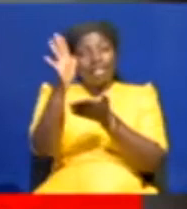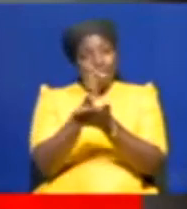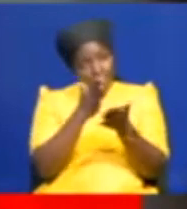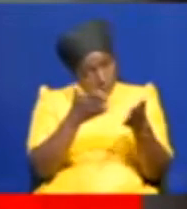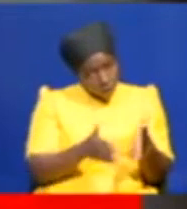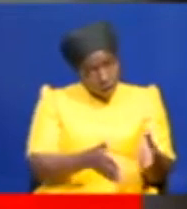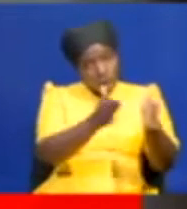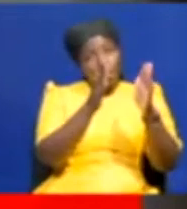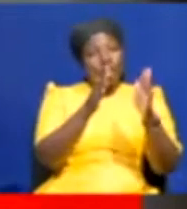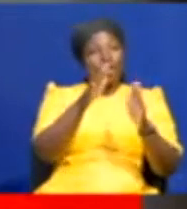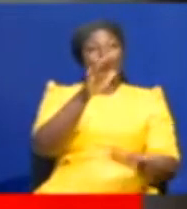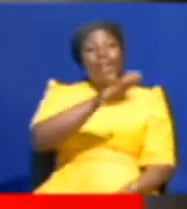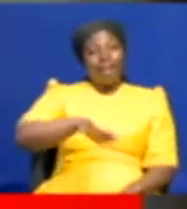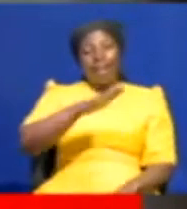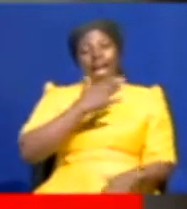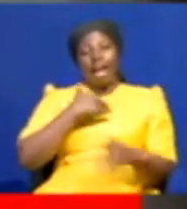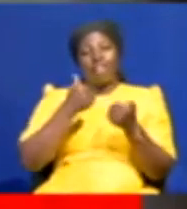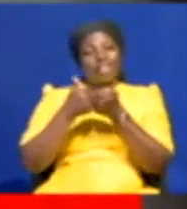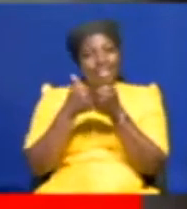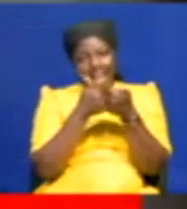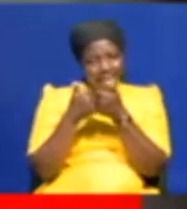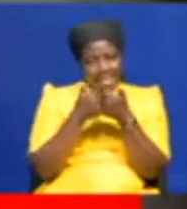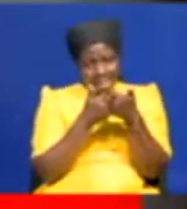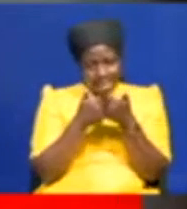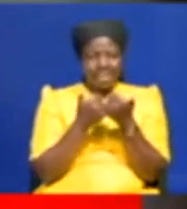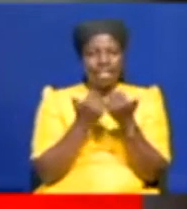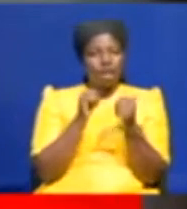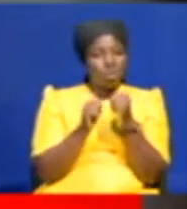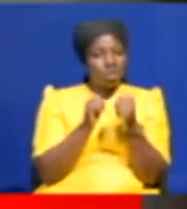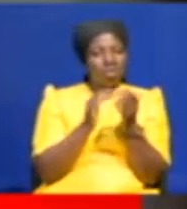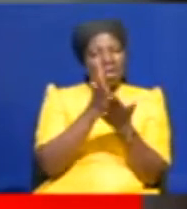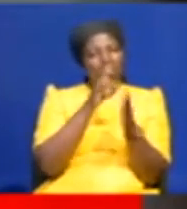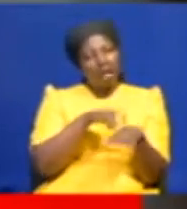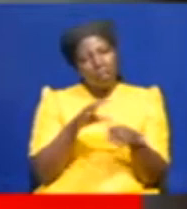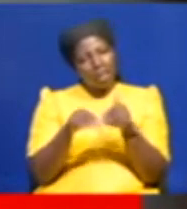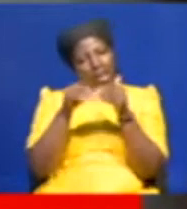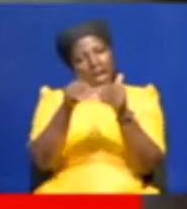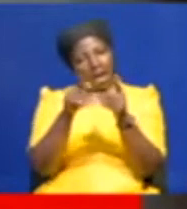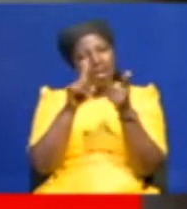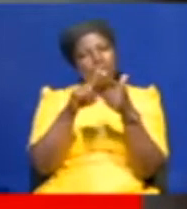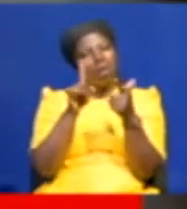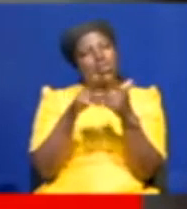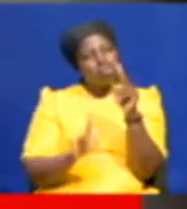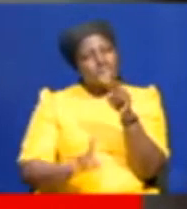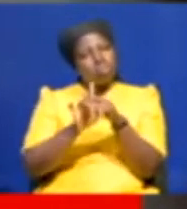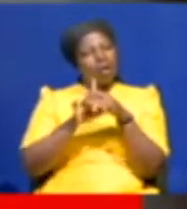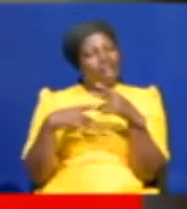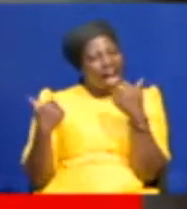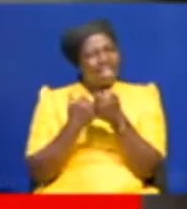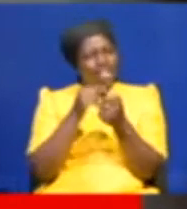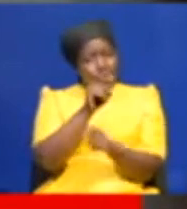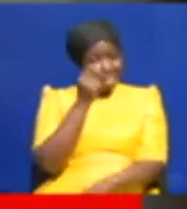barabara zina changamoto nchini ambazo pengine huwa zinapelekea kutokea kwa ajali hili. Je, unadhani hili